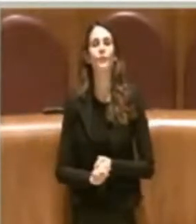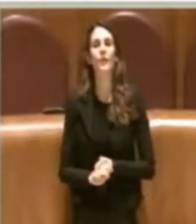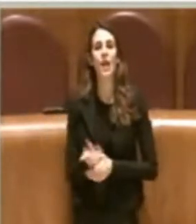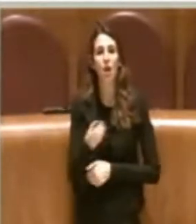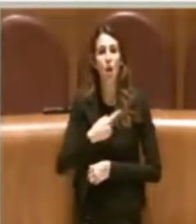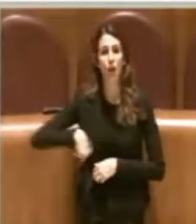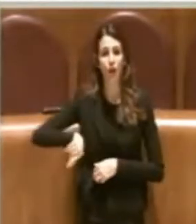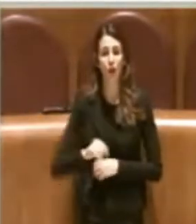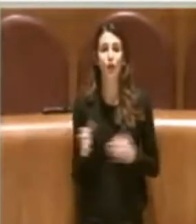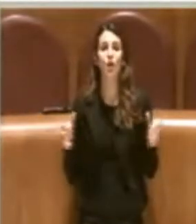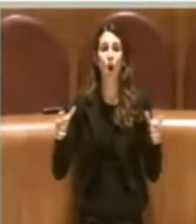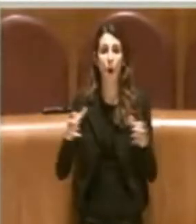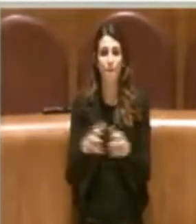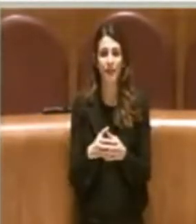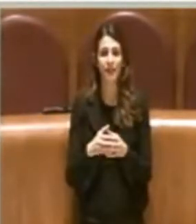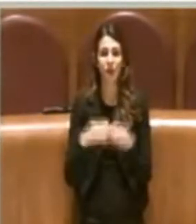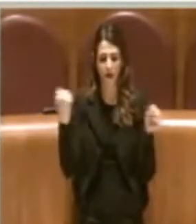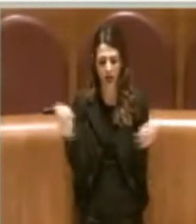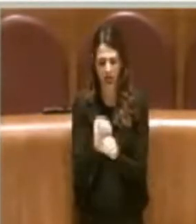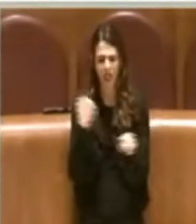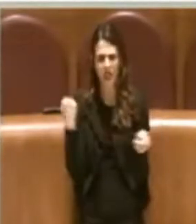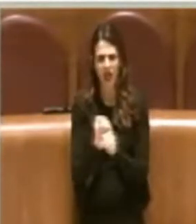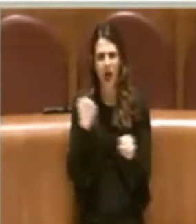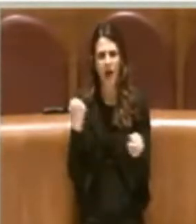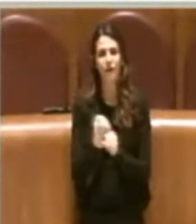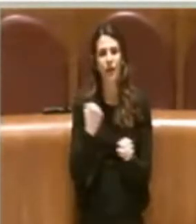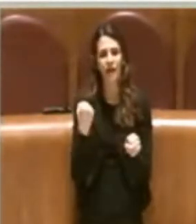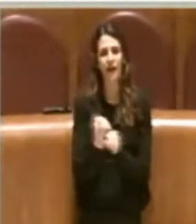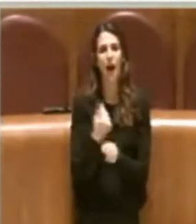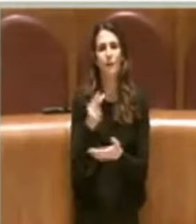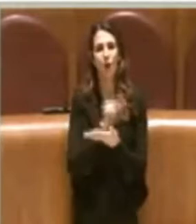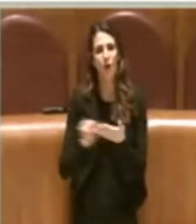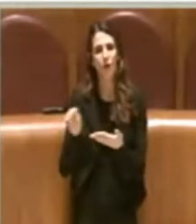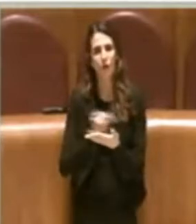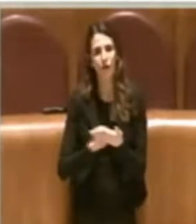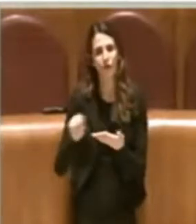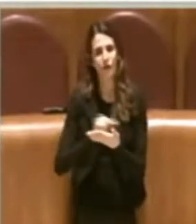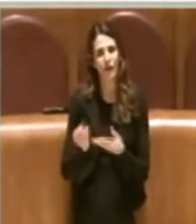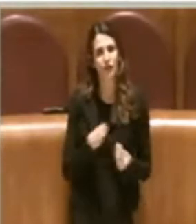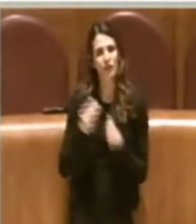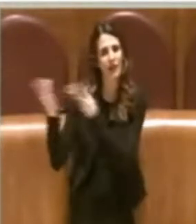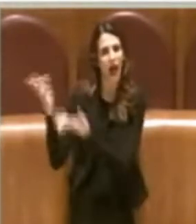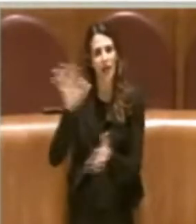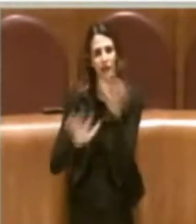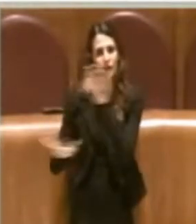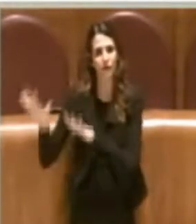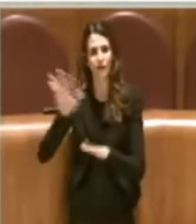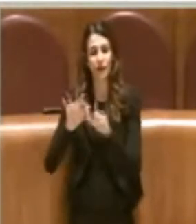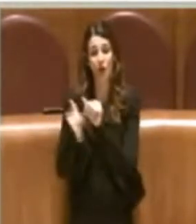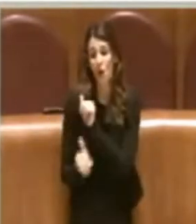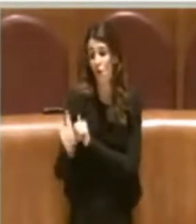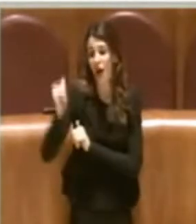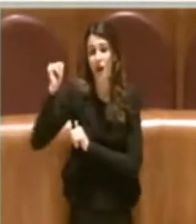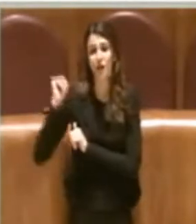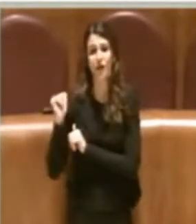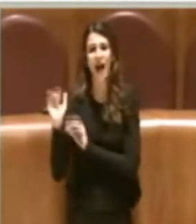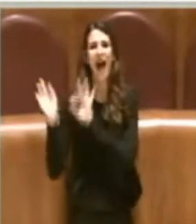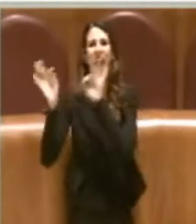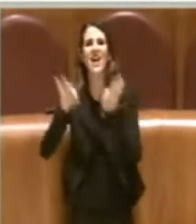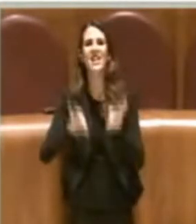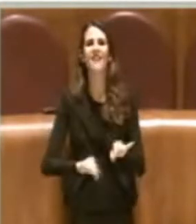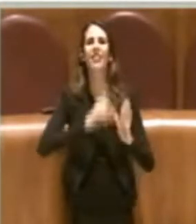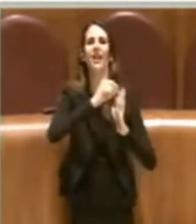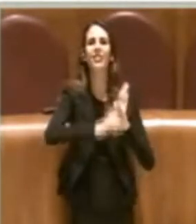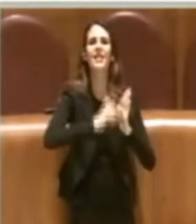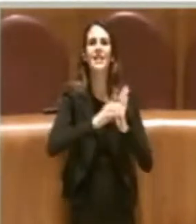come commissione, davamo questi indirizzi agli uffici, è arrivata un anno fa una delibera dell'ANAC